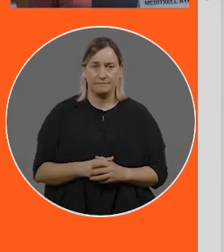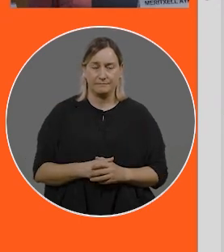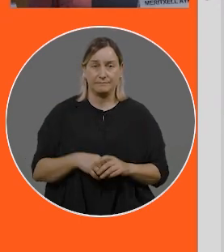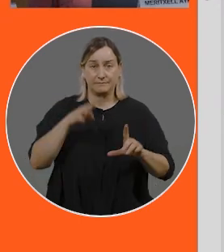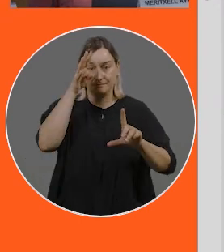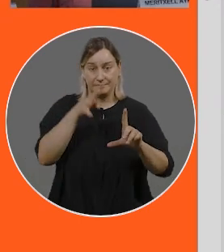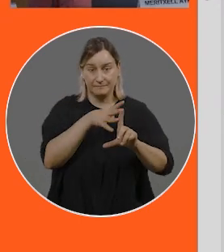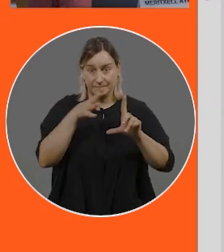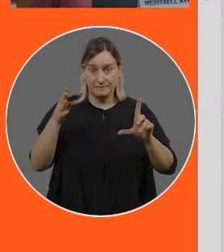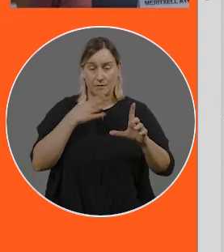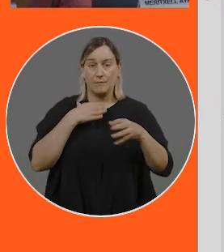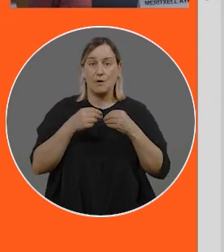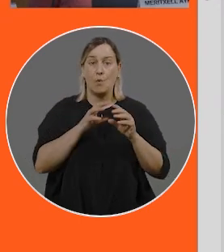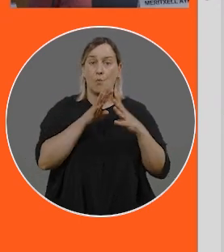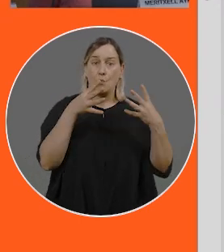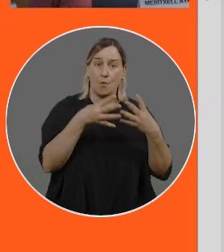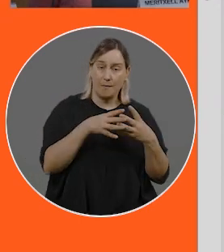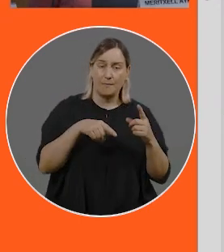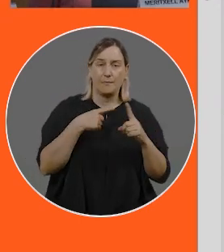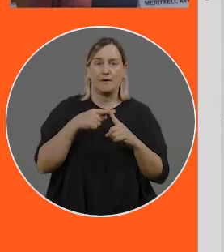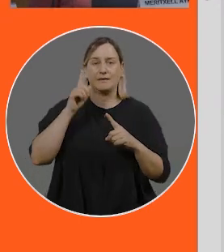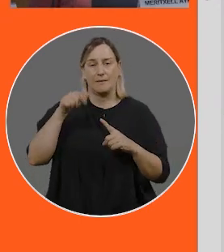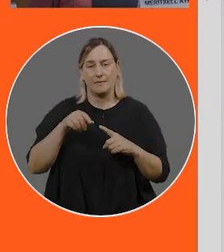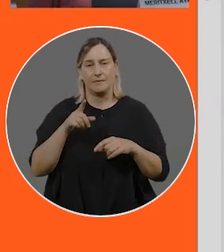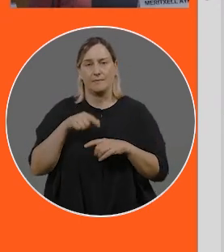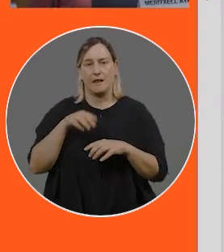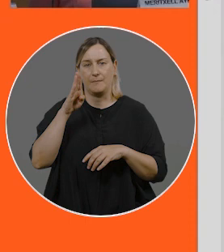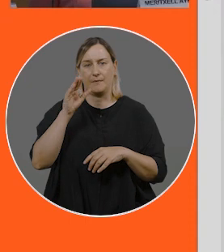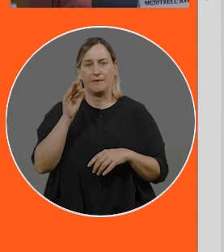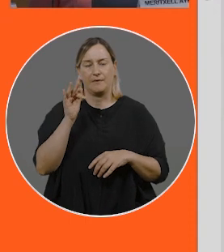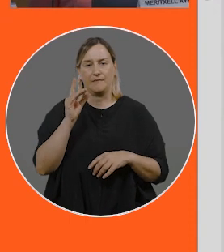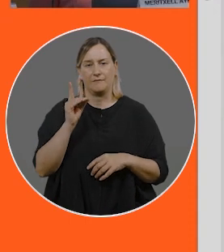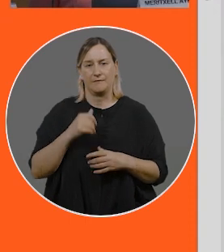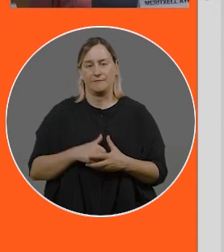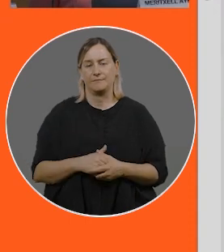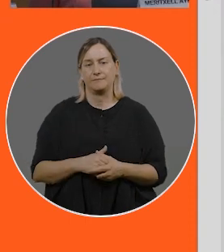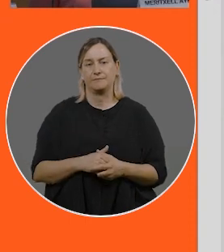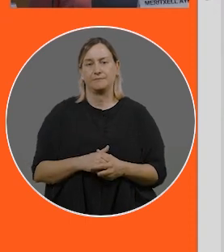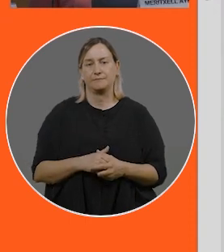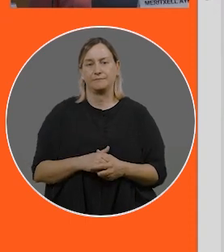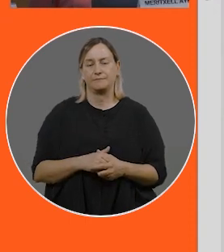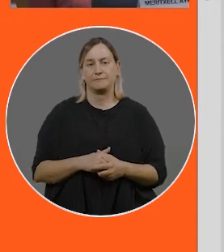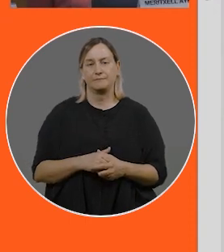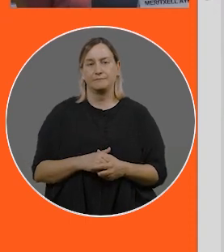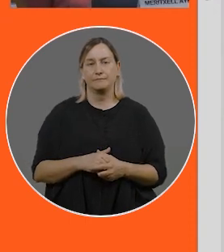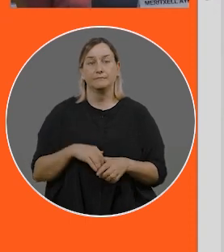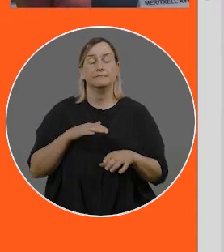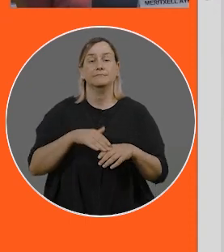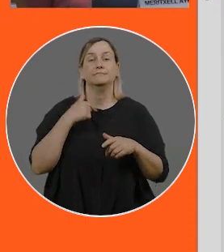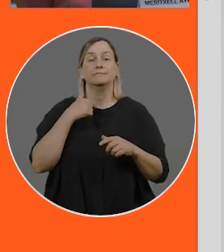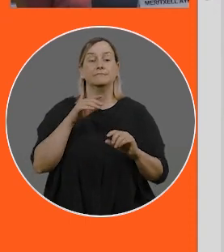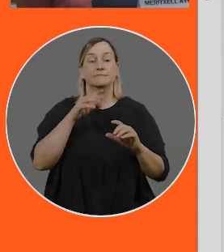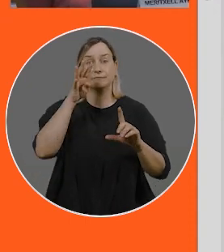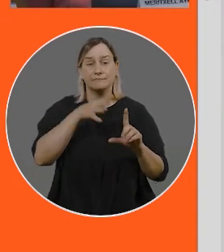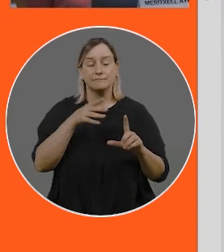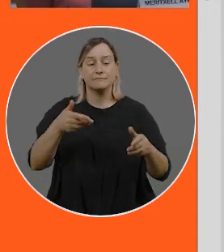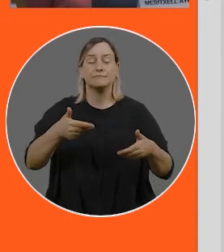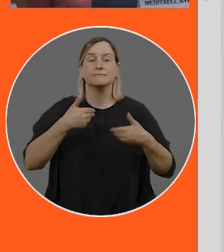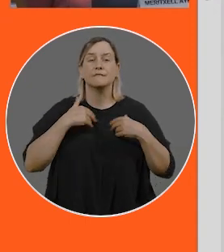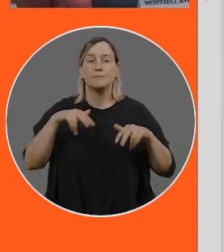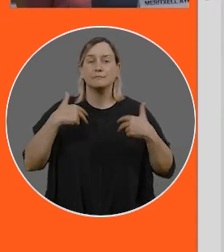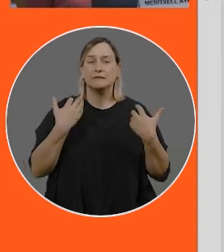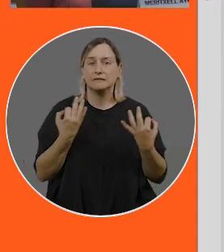les pàgines web com, com en els PDFs. No? A mi què em permet? Doncs, si